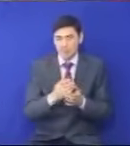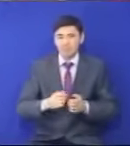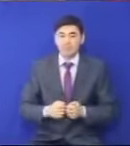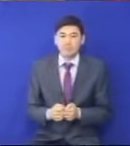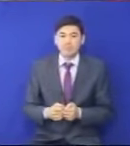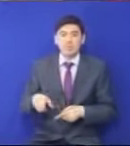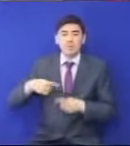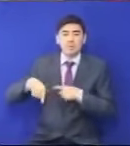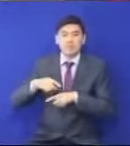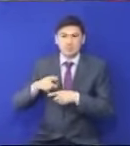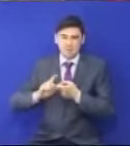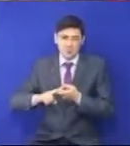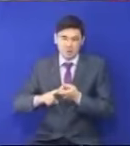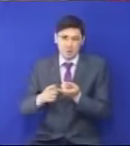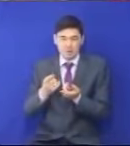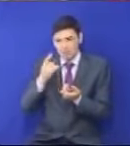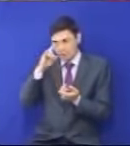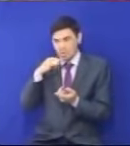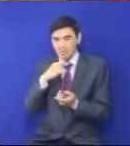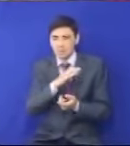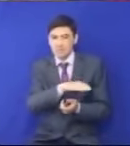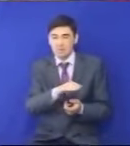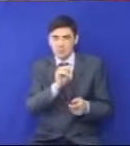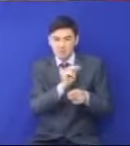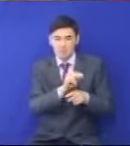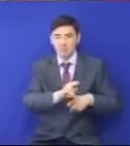тарихымызға құрметке тәрбиелеу үшін, мақсатын тәрбиелеу үшін